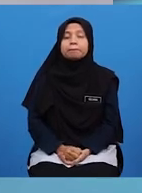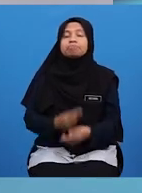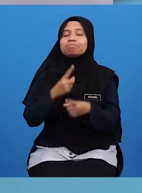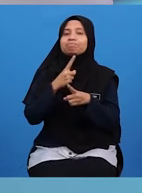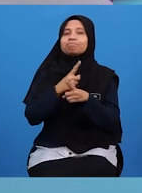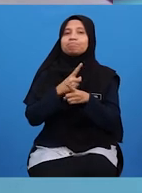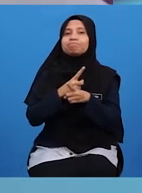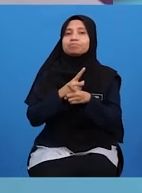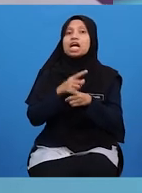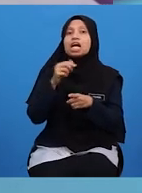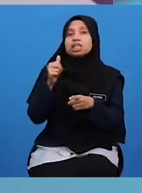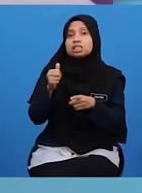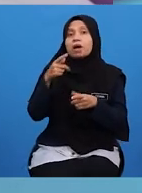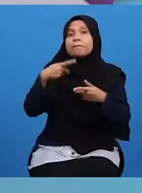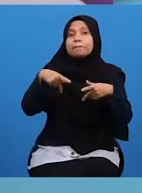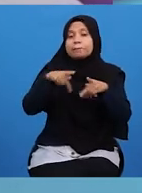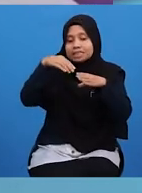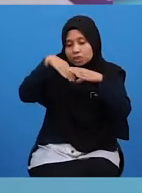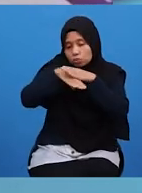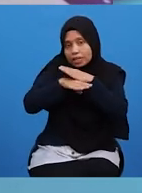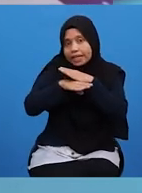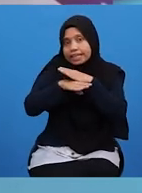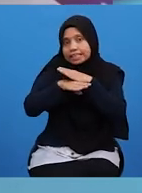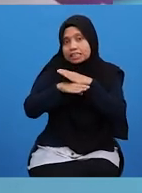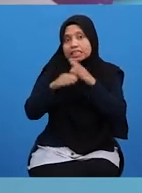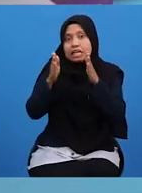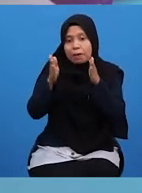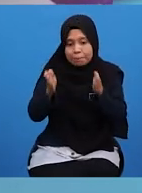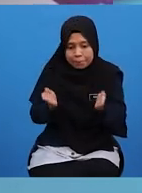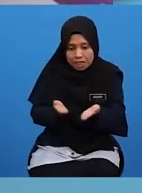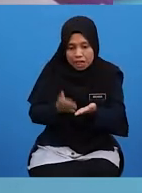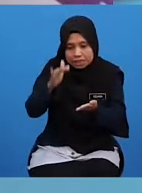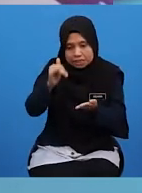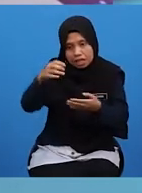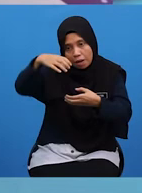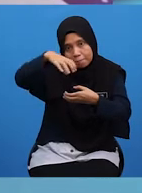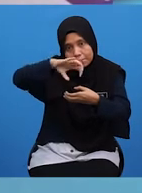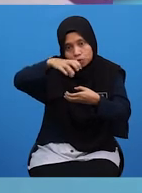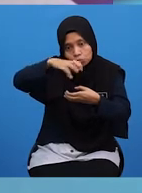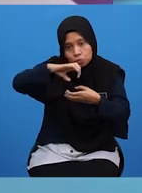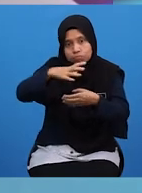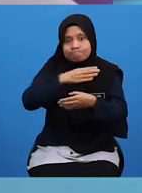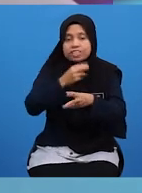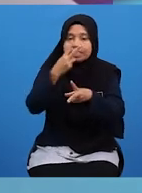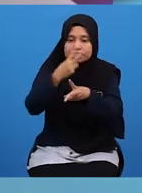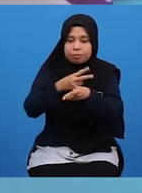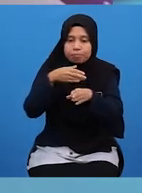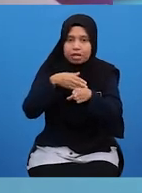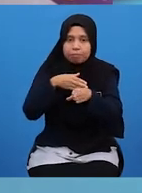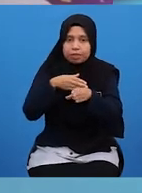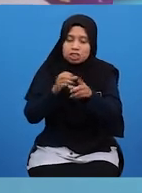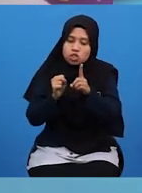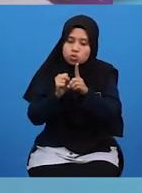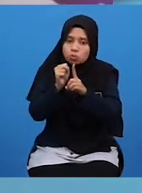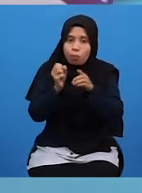Ya, betul. Ianya perlu dimasukkan ke dalam bekas yang bertutup dan disimpan pada suhu